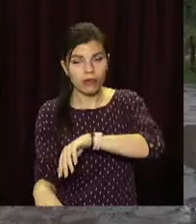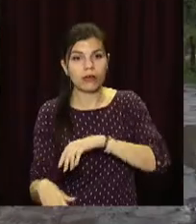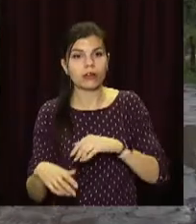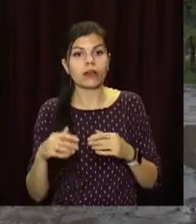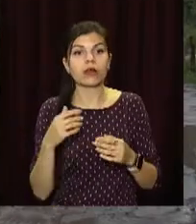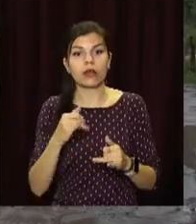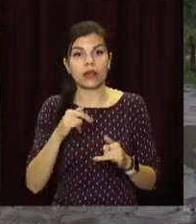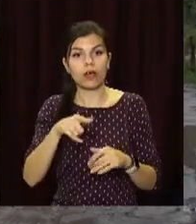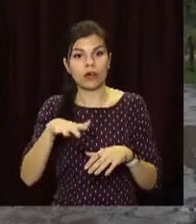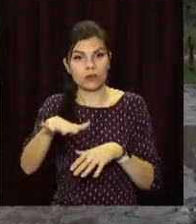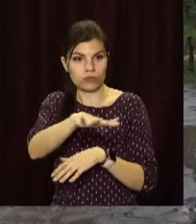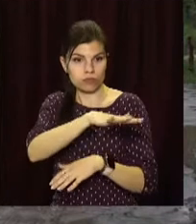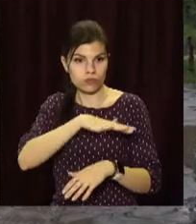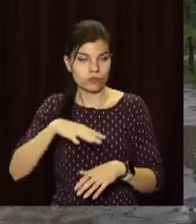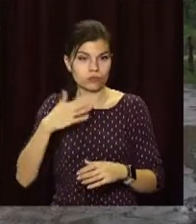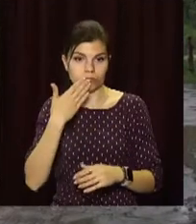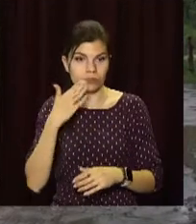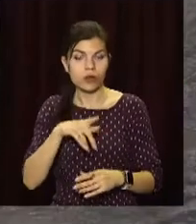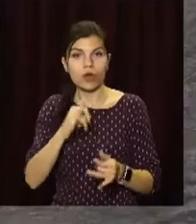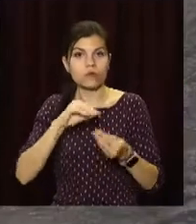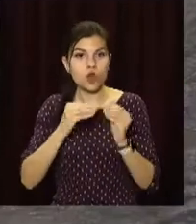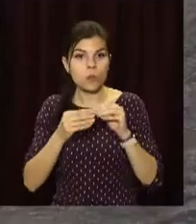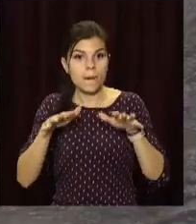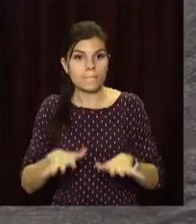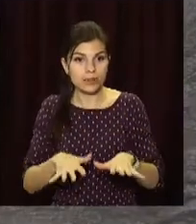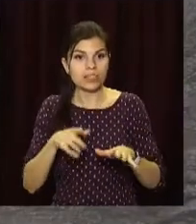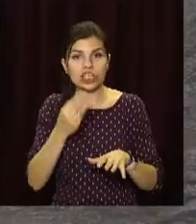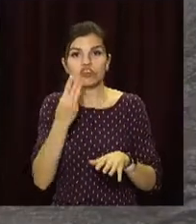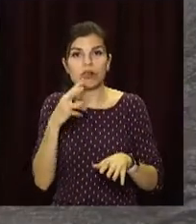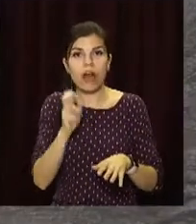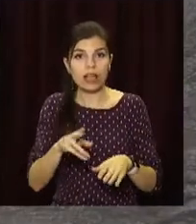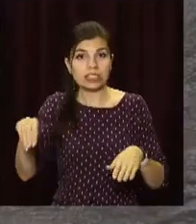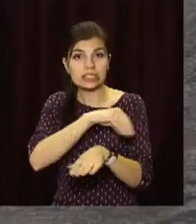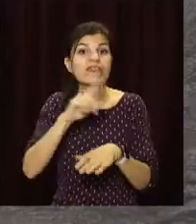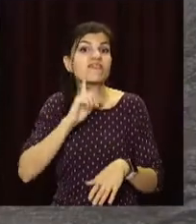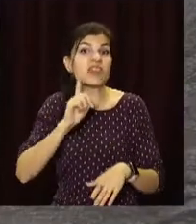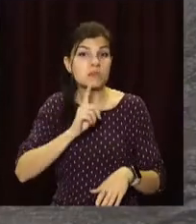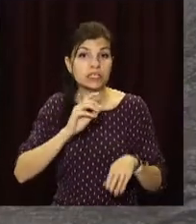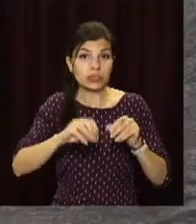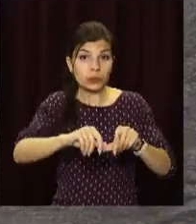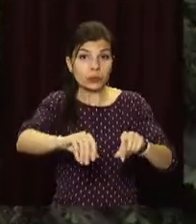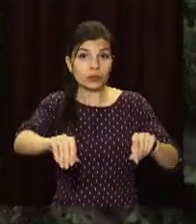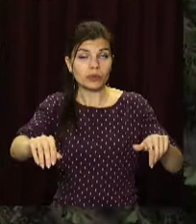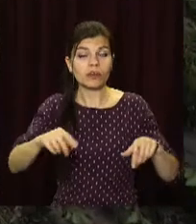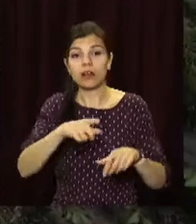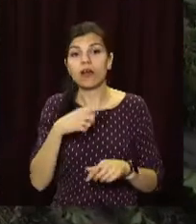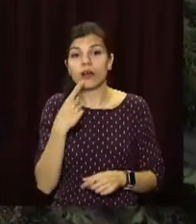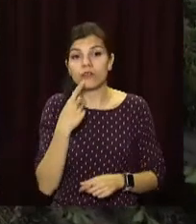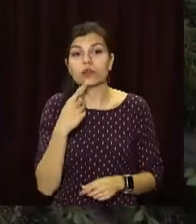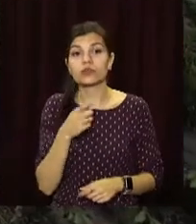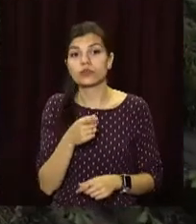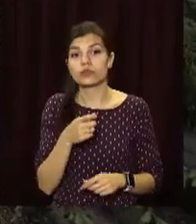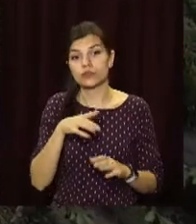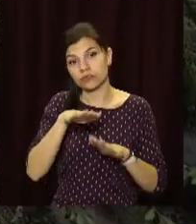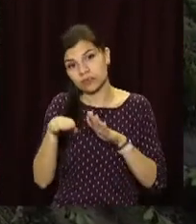шляхопроводу та оголила його опори. Нині проблемне місце засипали шлаком. Тож, повідомляють комунальники, переправою та під